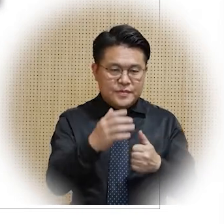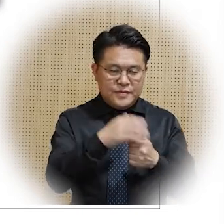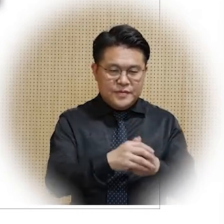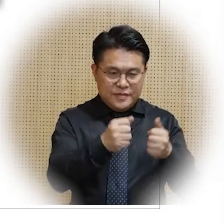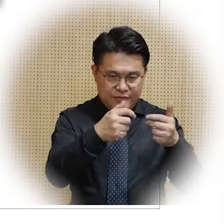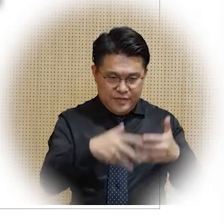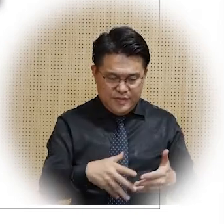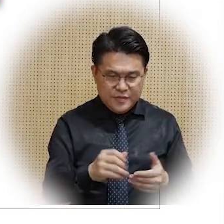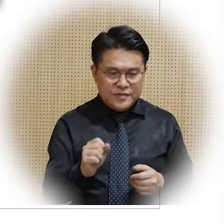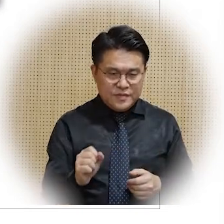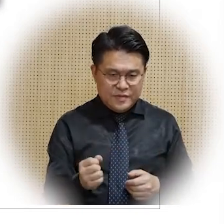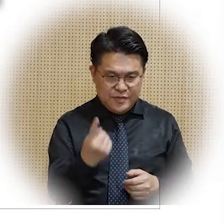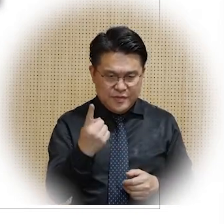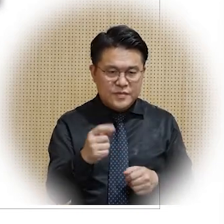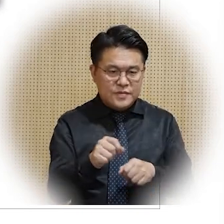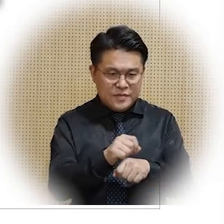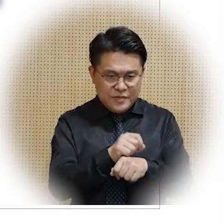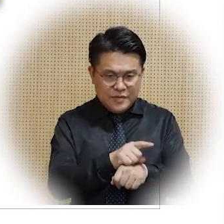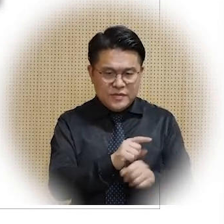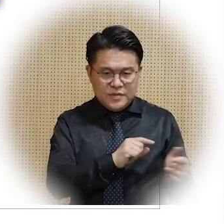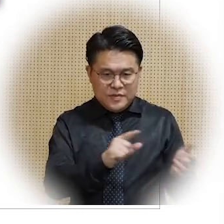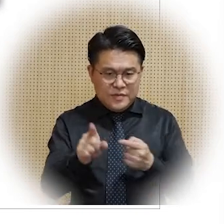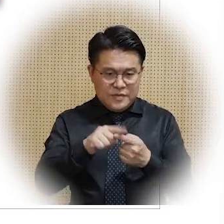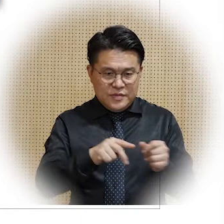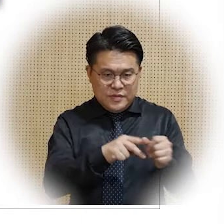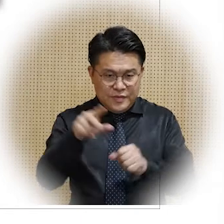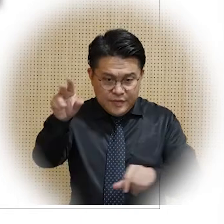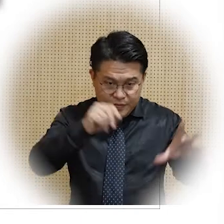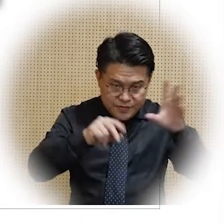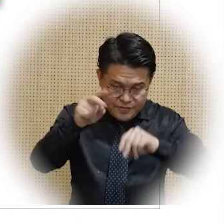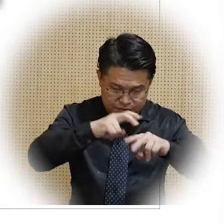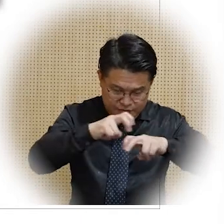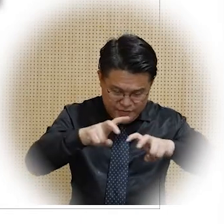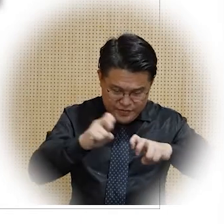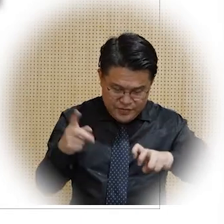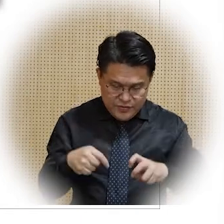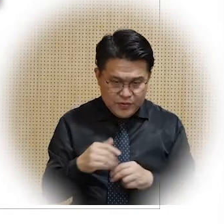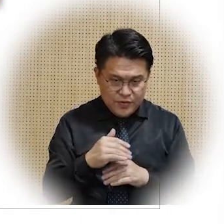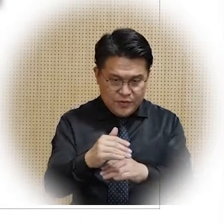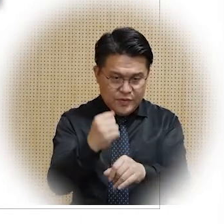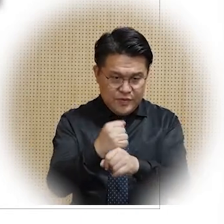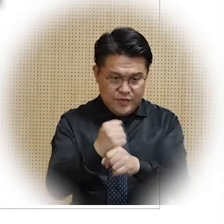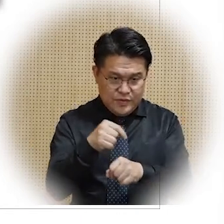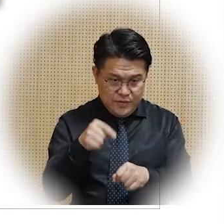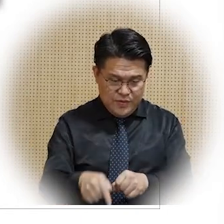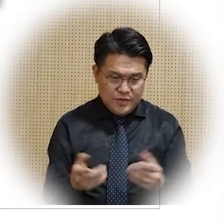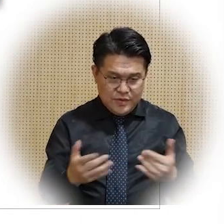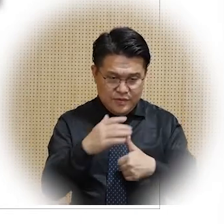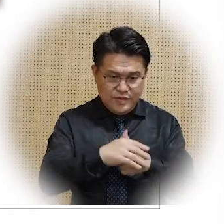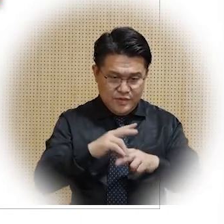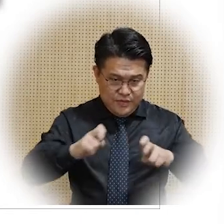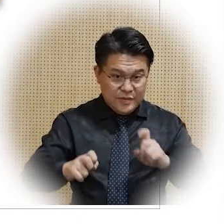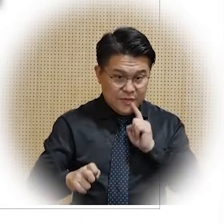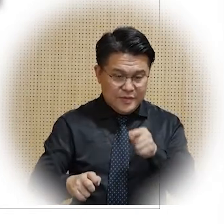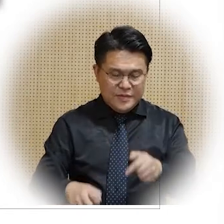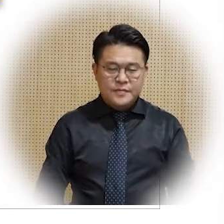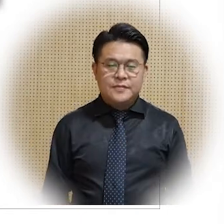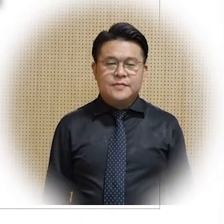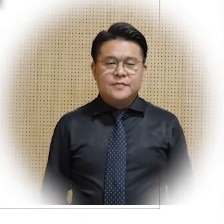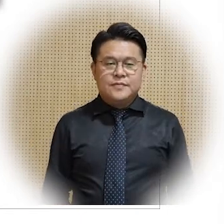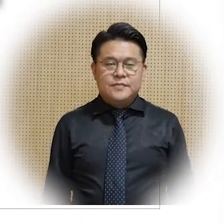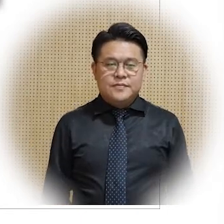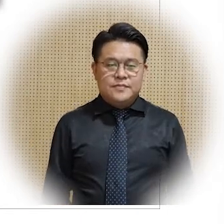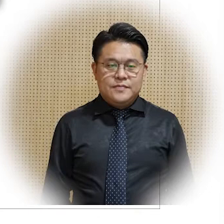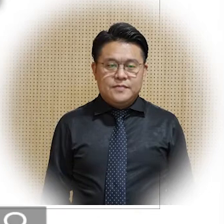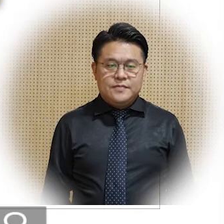요인, 특성, 요건 등에 대한 정보를 수집하고 분석하고 구조화하는 과정이 바로 이제 직무 분석이라는 걸